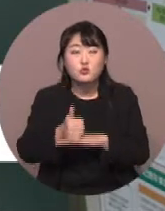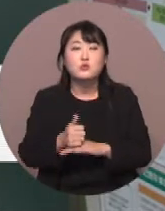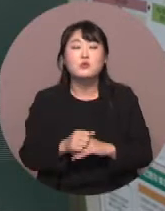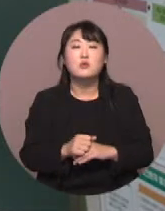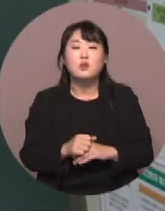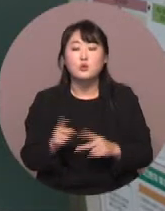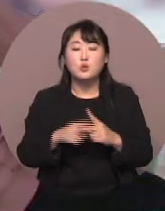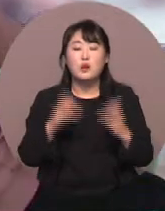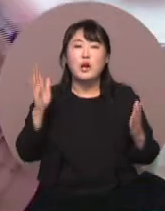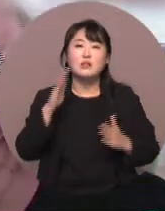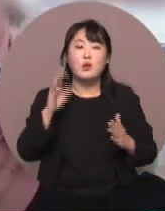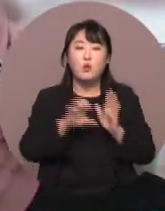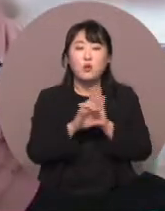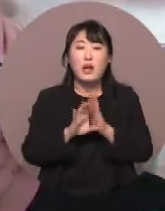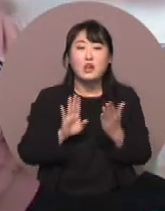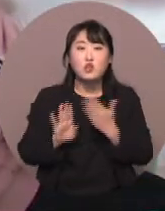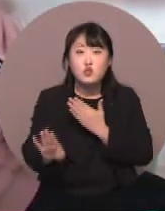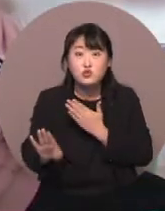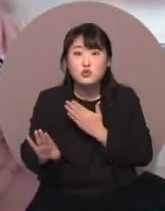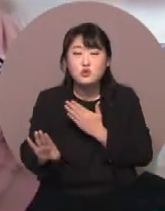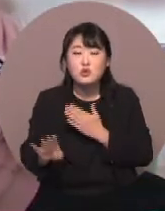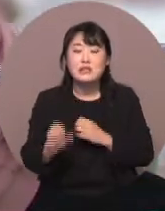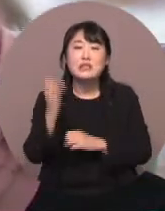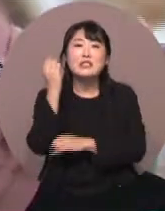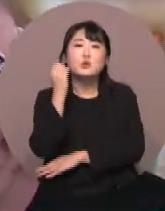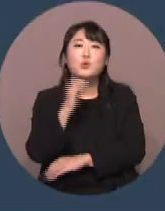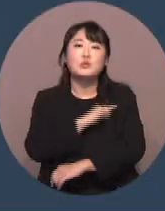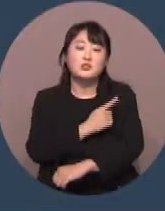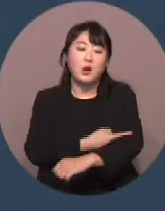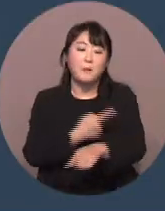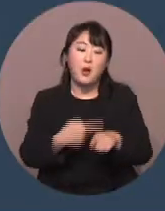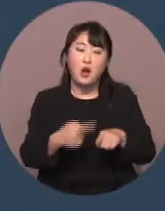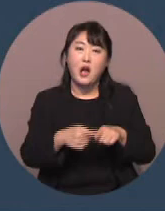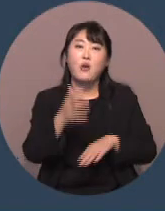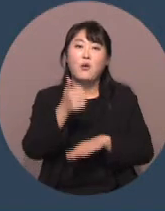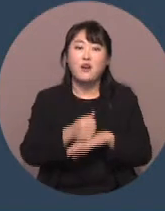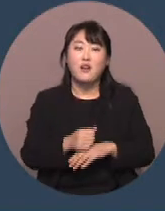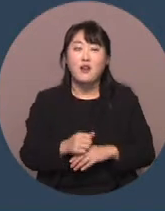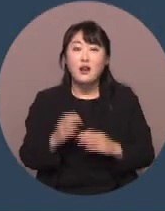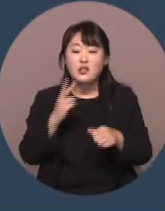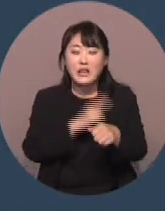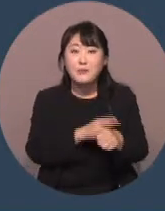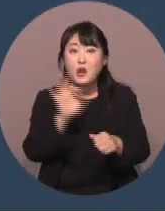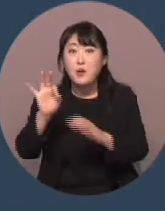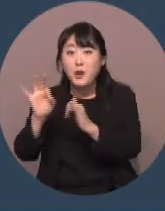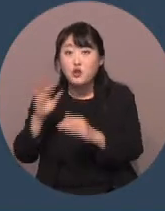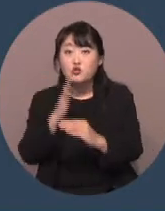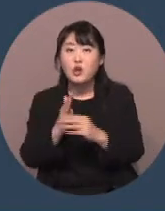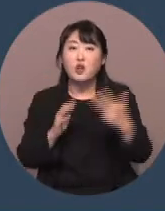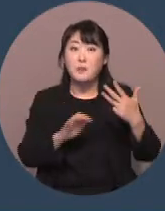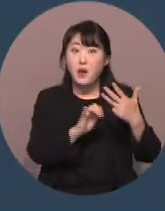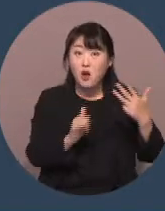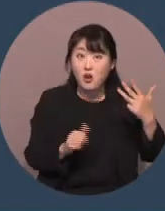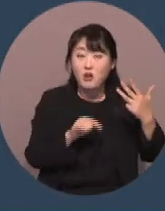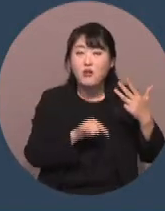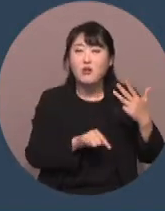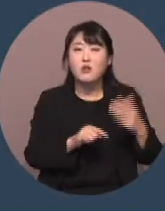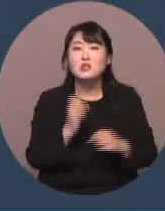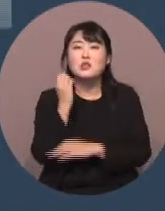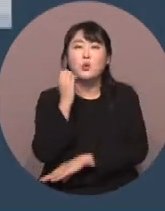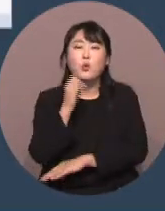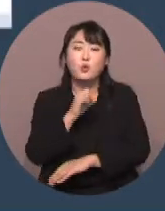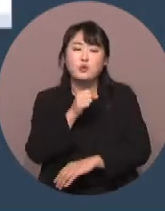초등학생들의 기초 학력을 평가한 결과 입니다 교사 10명 중 8명은 학생들의 기초 학력이